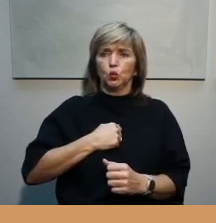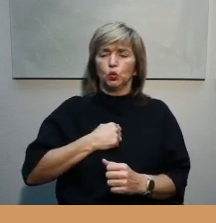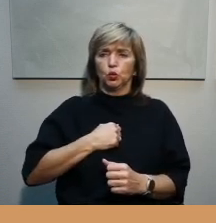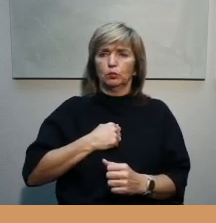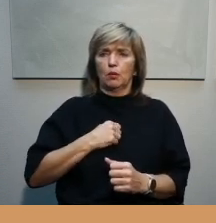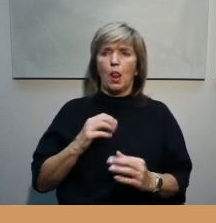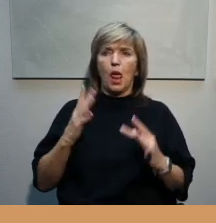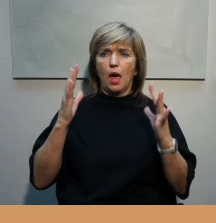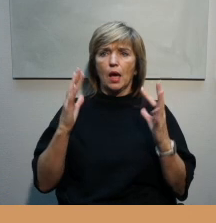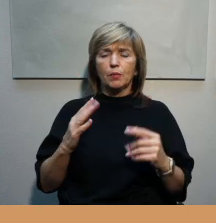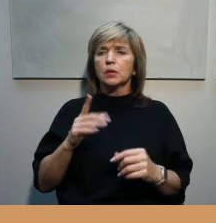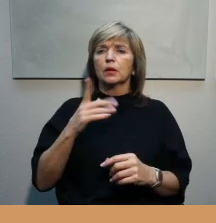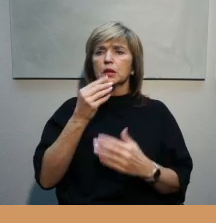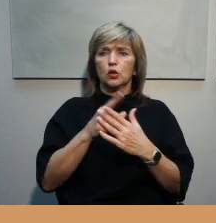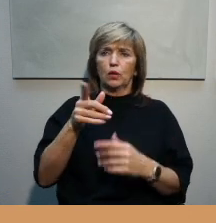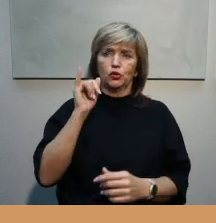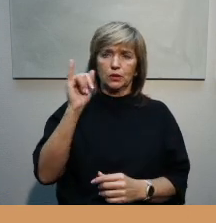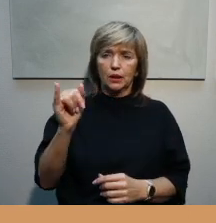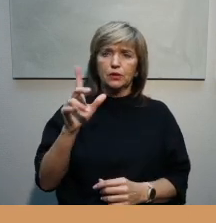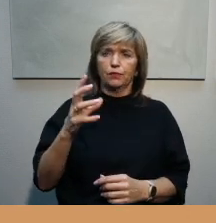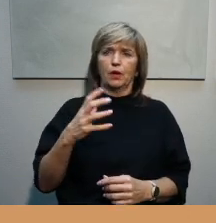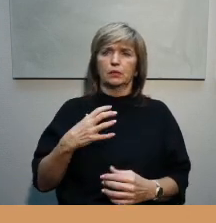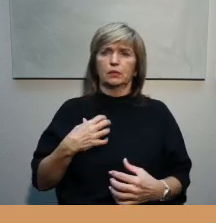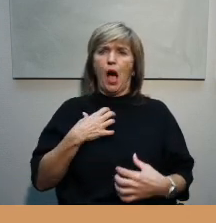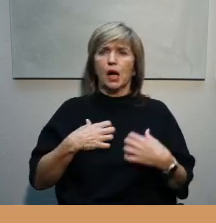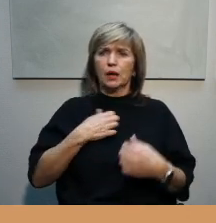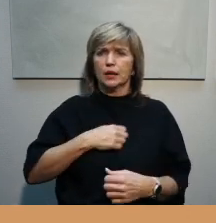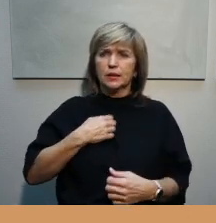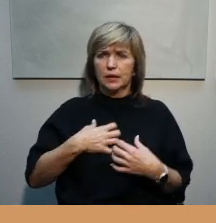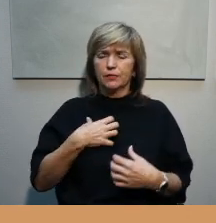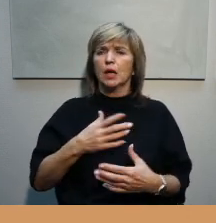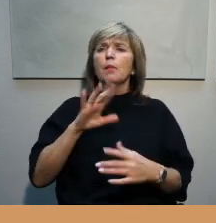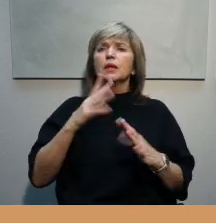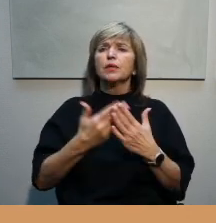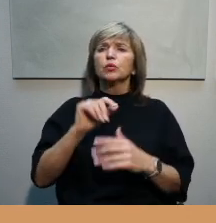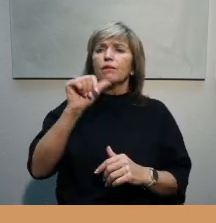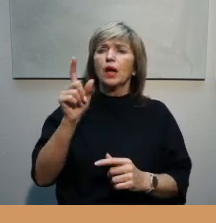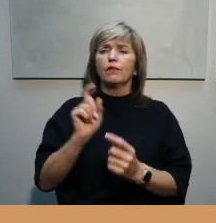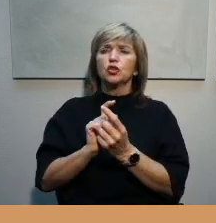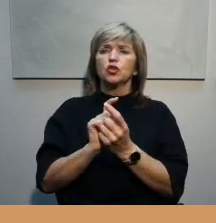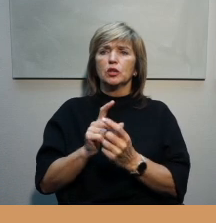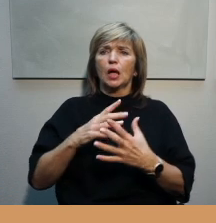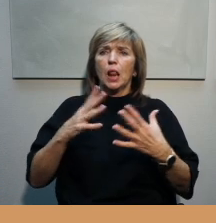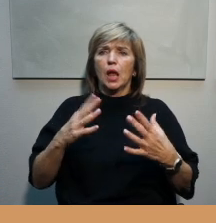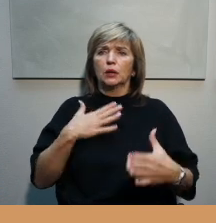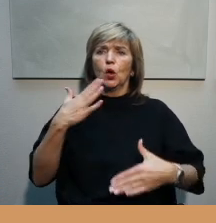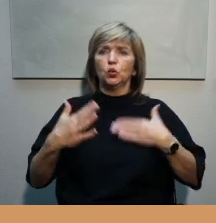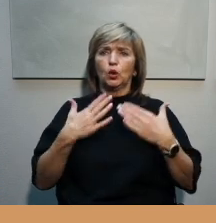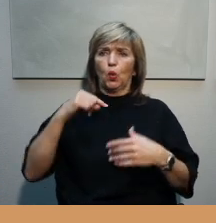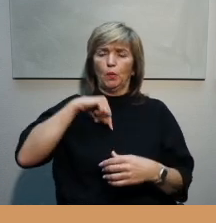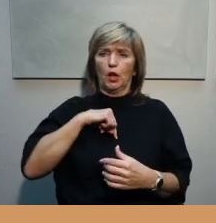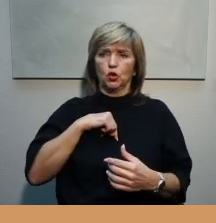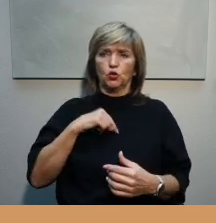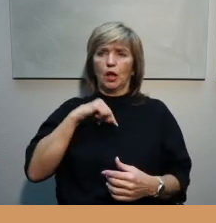tas var nenozīmēt, ka viņš ir slikts vai agresīvs, bet iespējams tas ir veids, kā viņš cīnās ar milzīgu trauksmi,